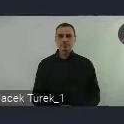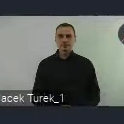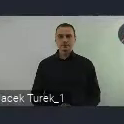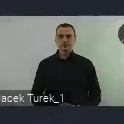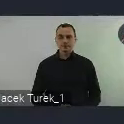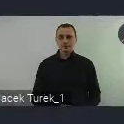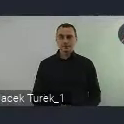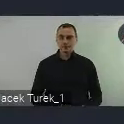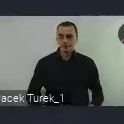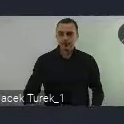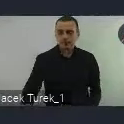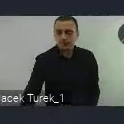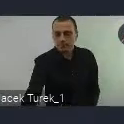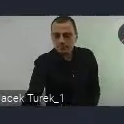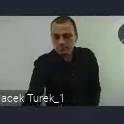teraz